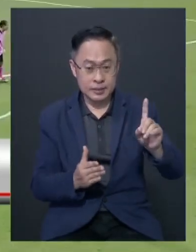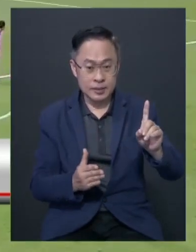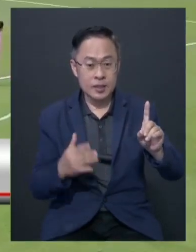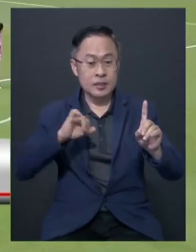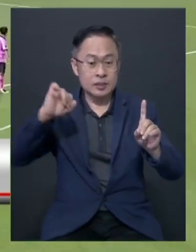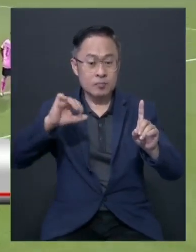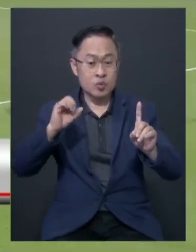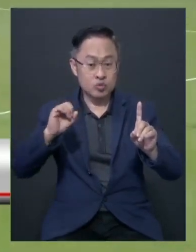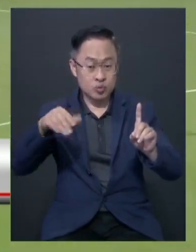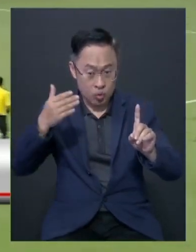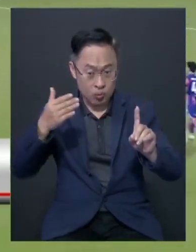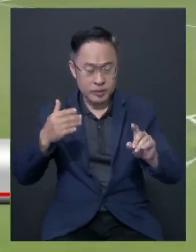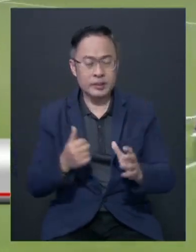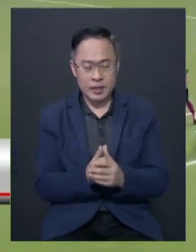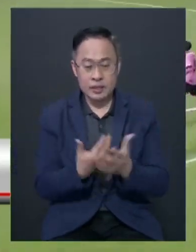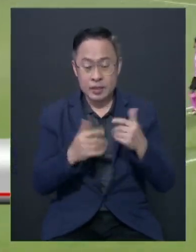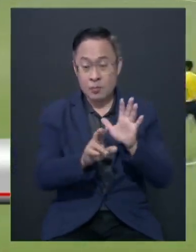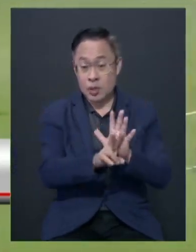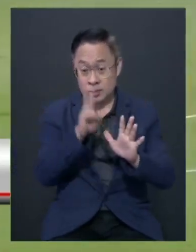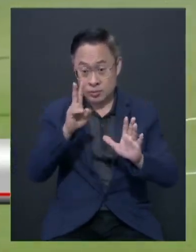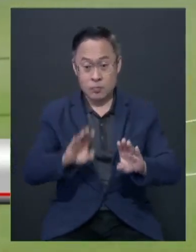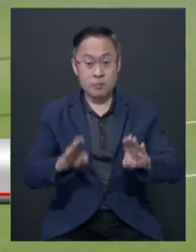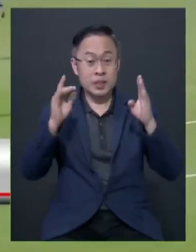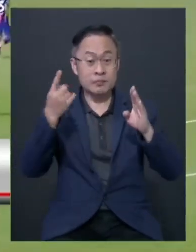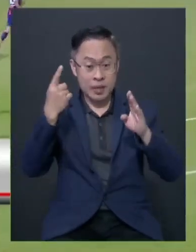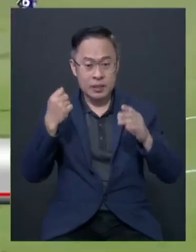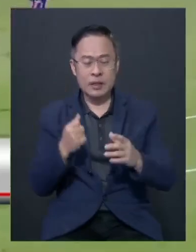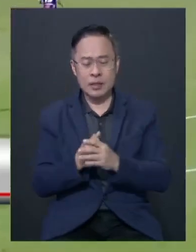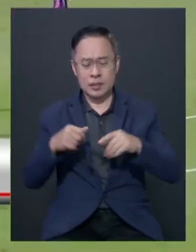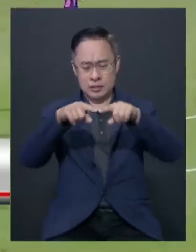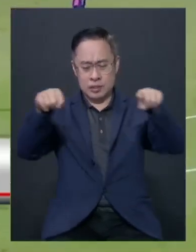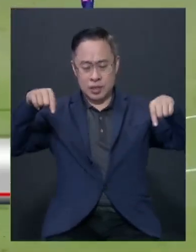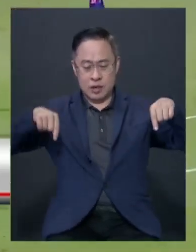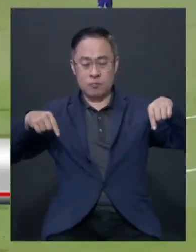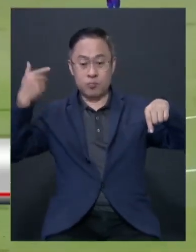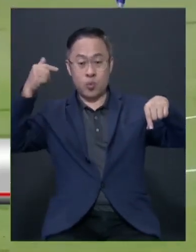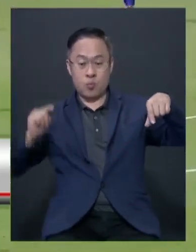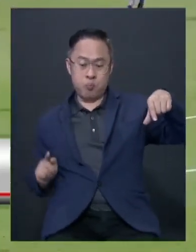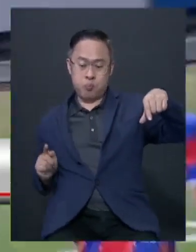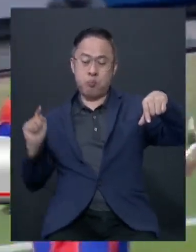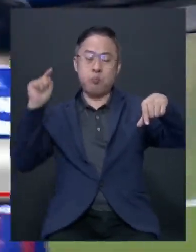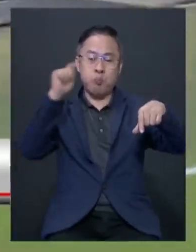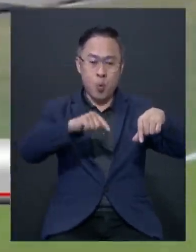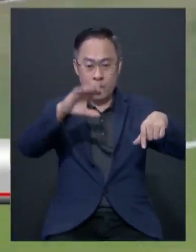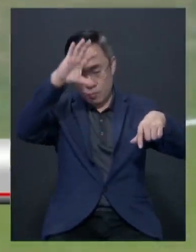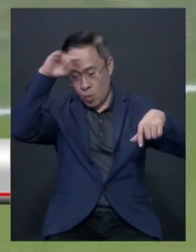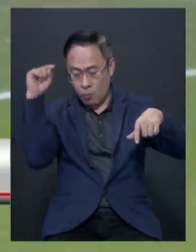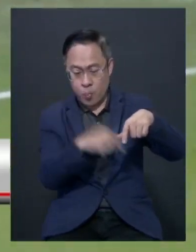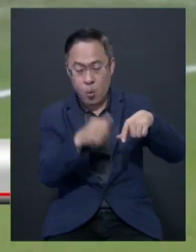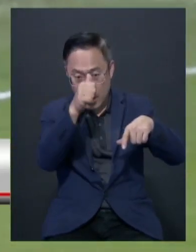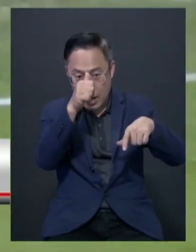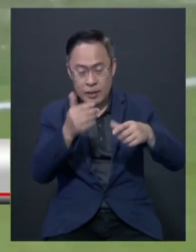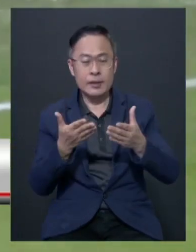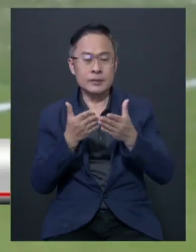ครึ่งหลังครับท่าเรือมาได้ประตูที่2จากเตะมุมนะครับเป็นเอลิอสดอลอที่โขกเข้าไปจ่อๆครับท่าเรือนี่ห่างเป็น2ประตู